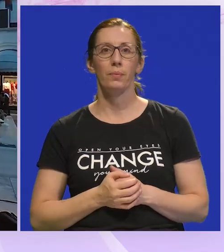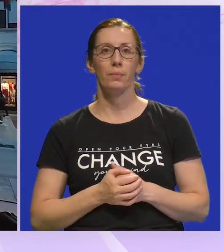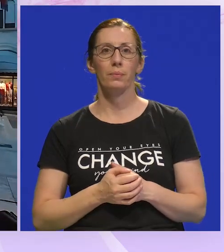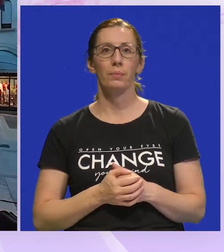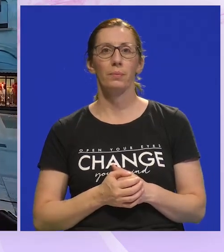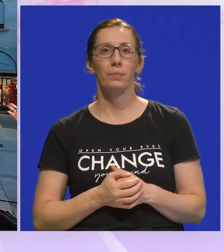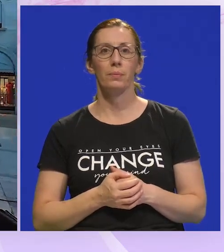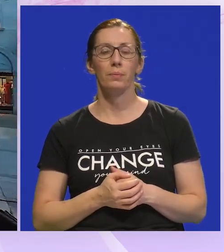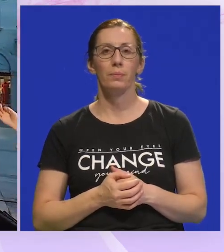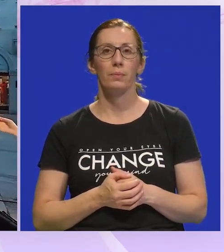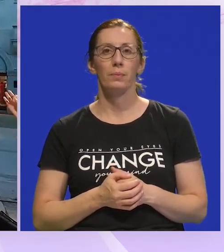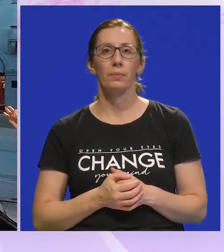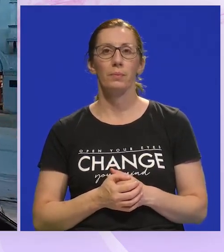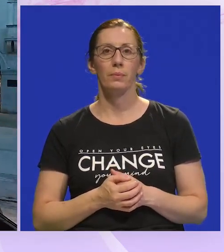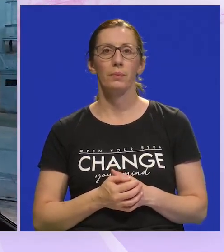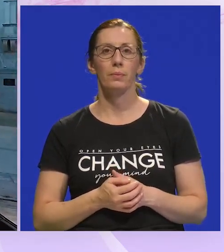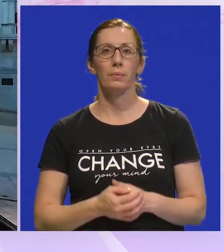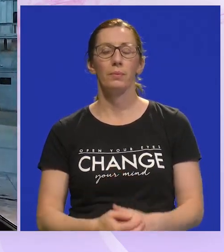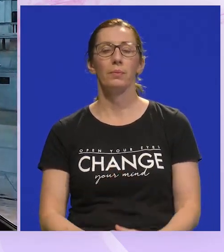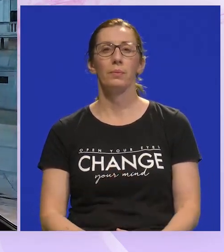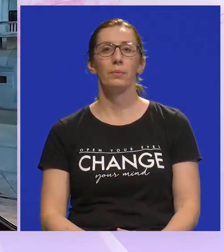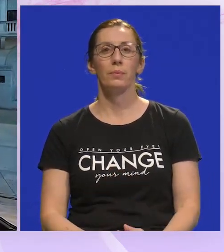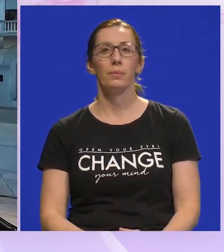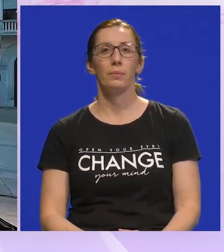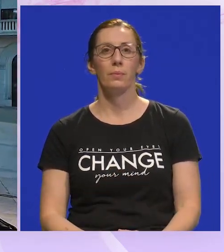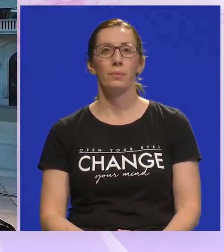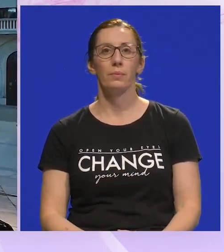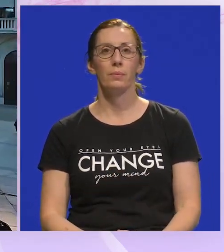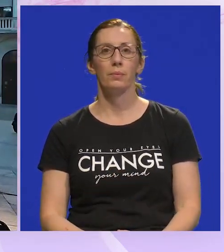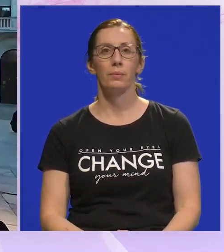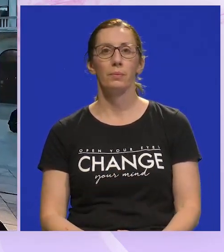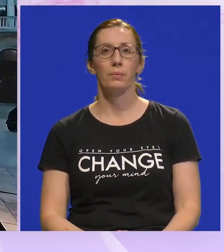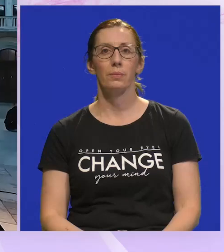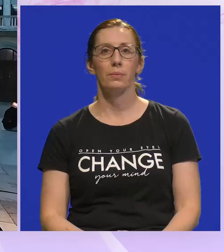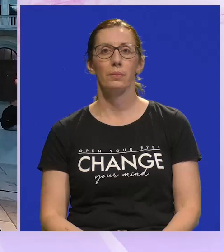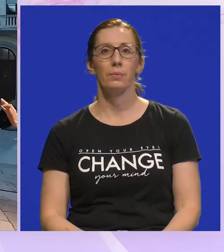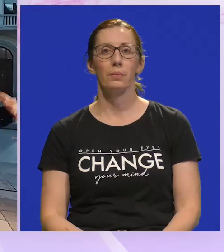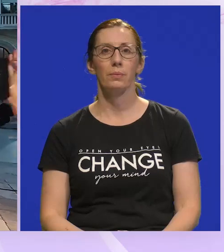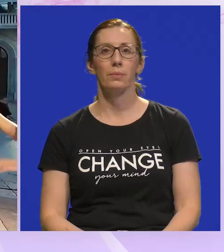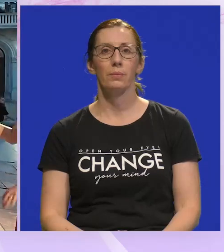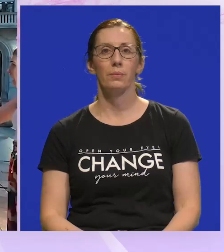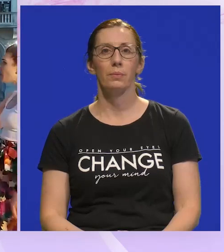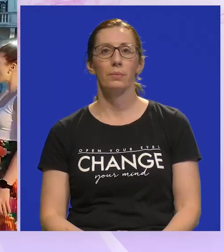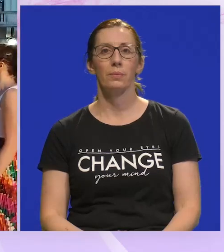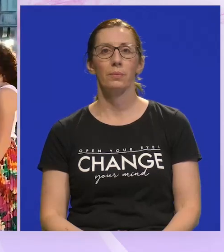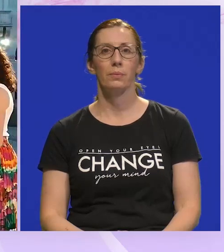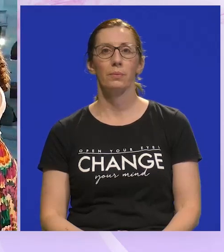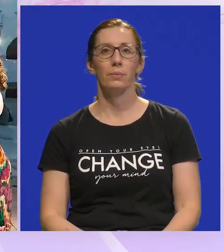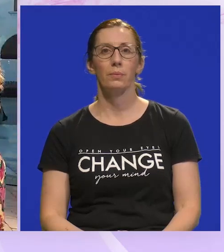da, sinu mlake, topim, kantjam, podjam,